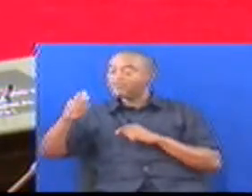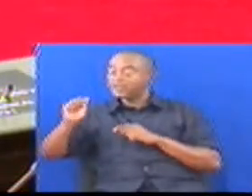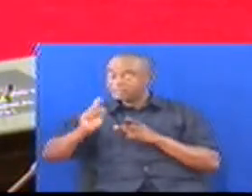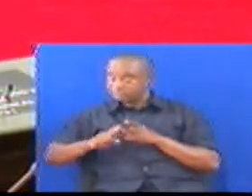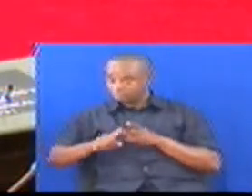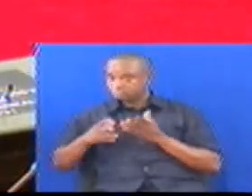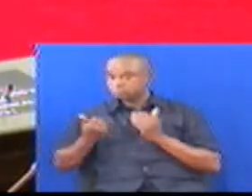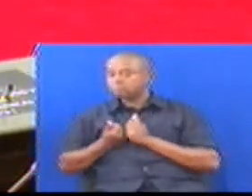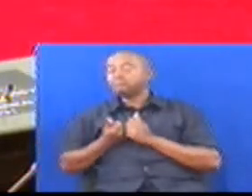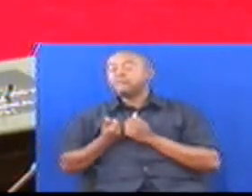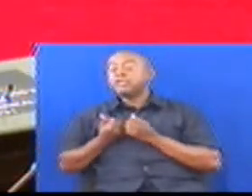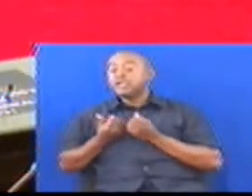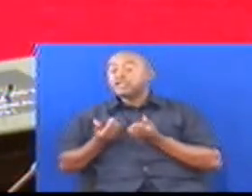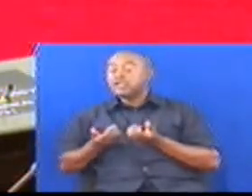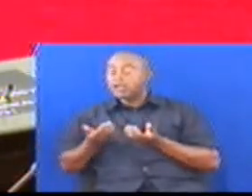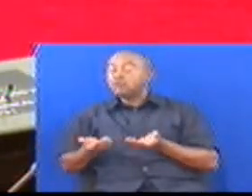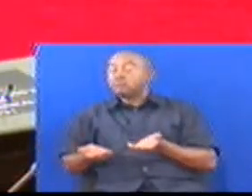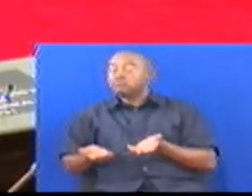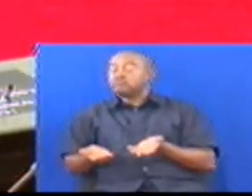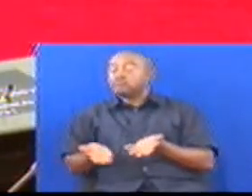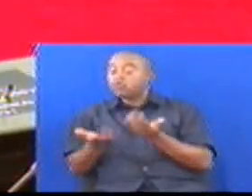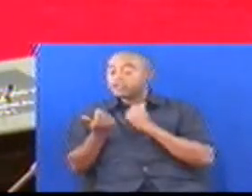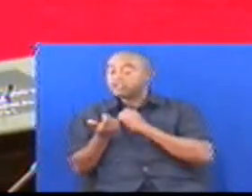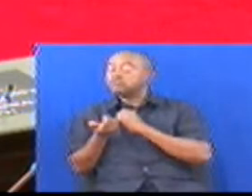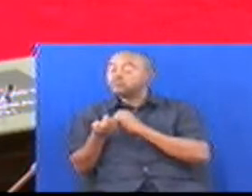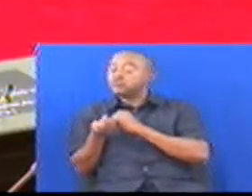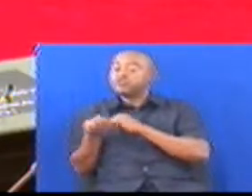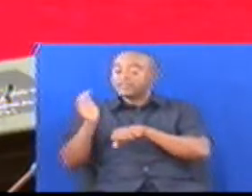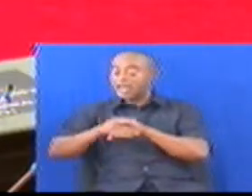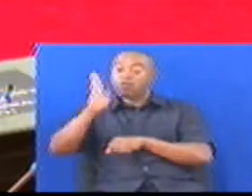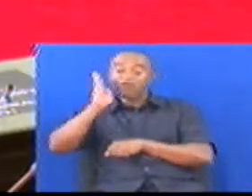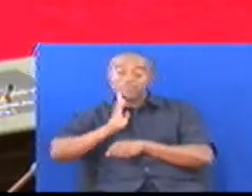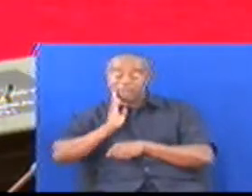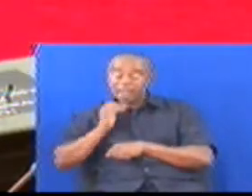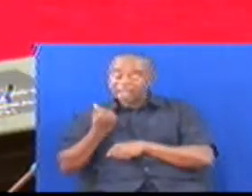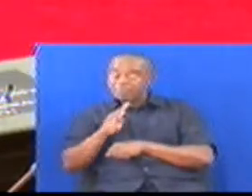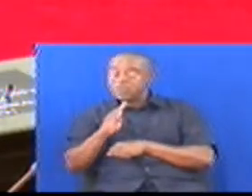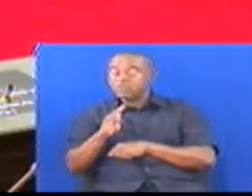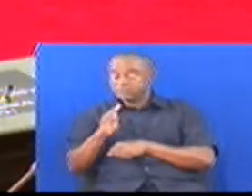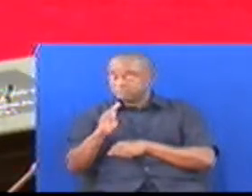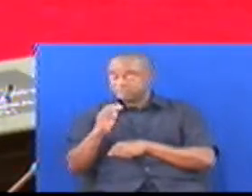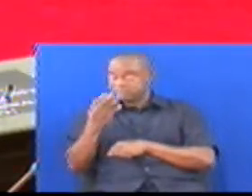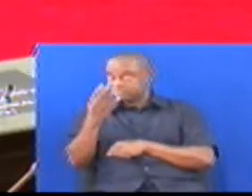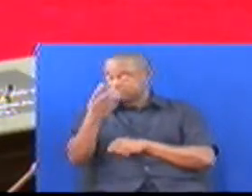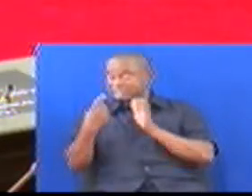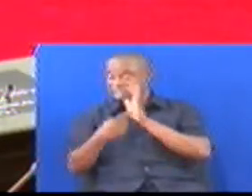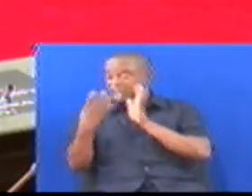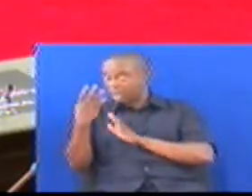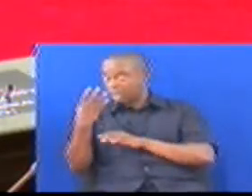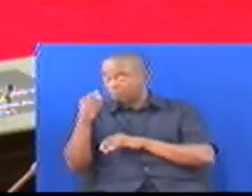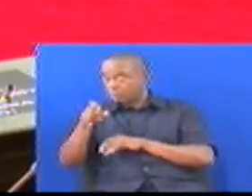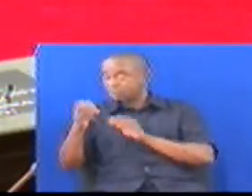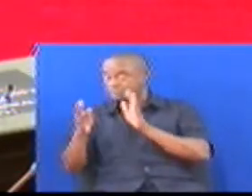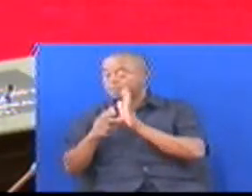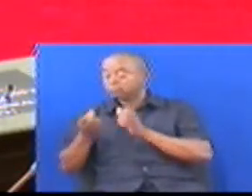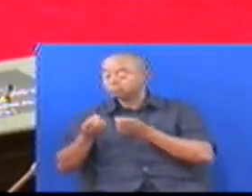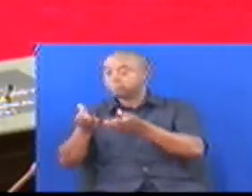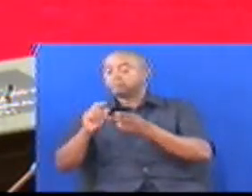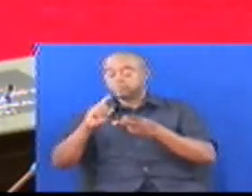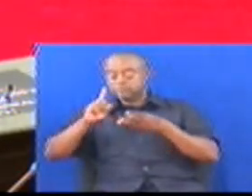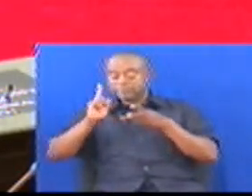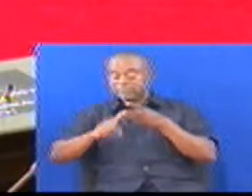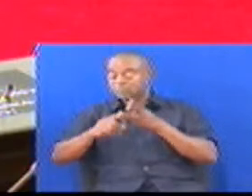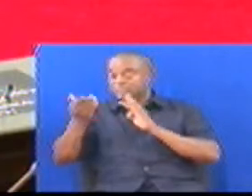kwa vijana, ambapo shilingi bilioni 467.89 zimetolewa. Tatu, serikali